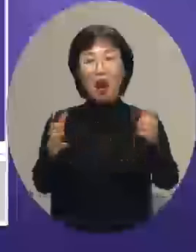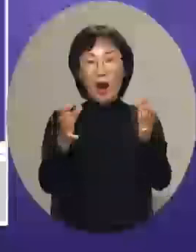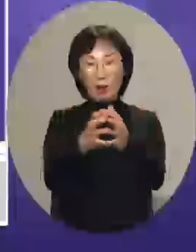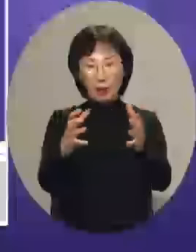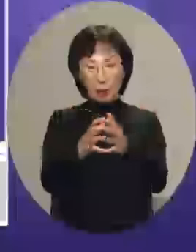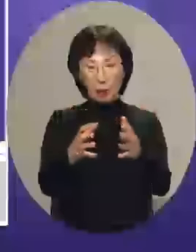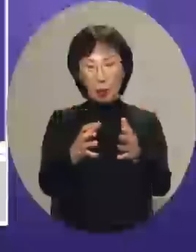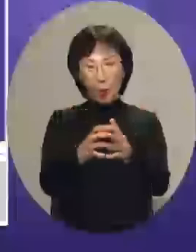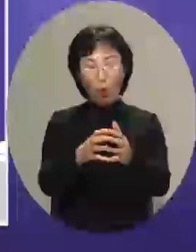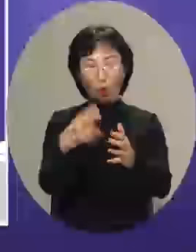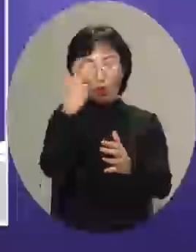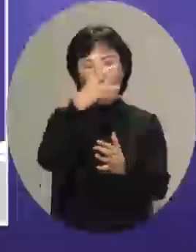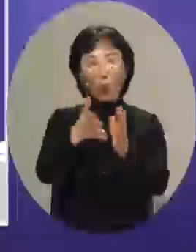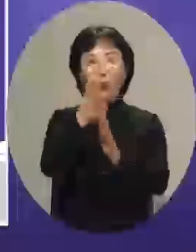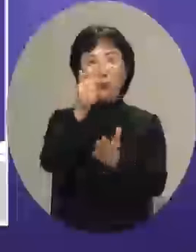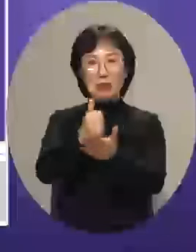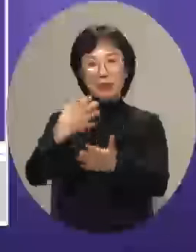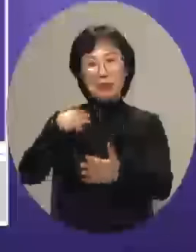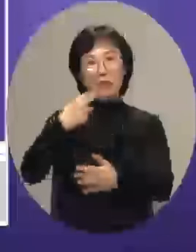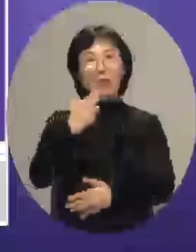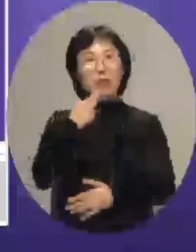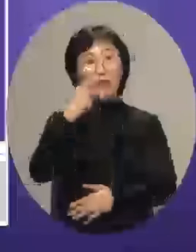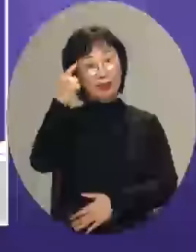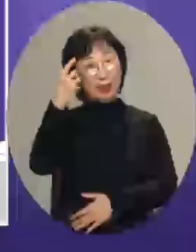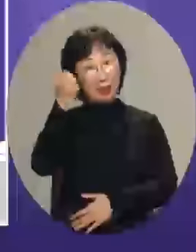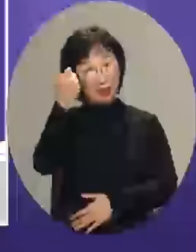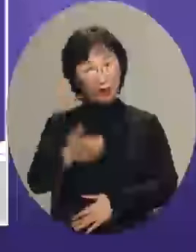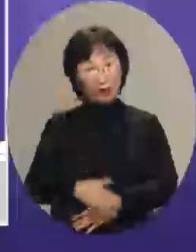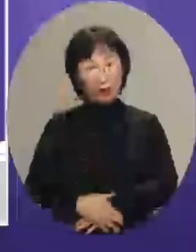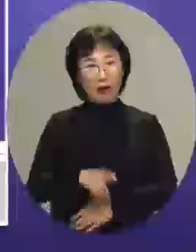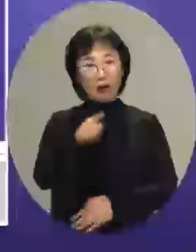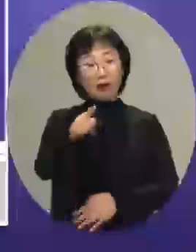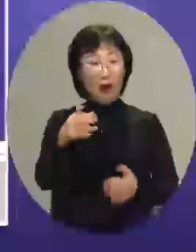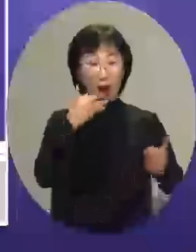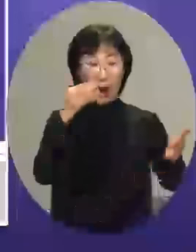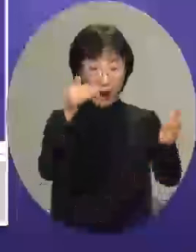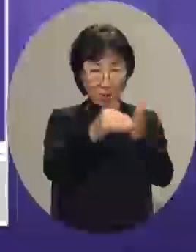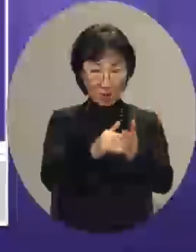합동수사본부장으로서의 책임이 없다라고 말씀하시는 겁니까? 제가 보기에는 그것까지도